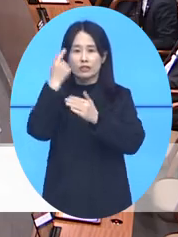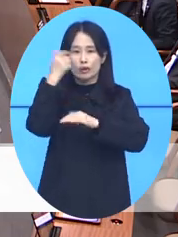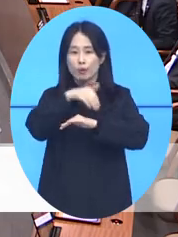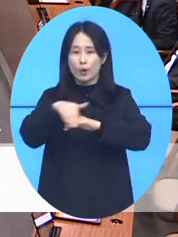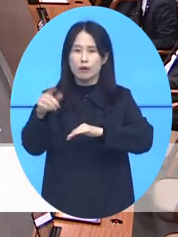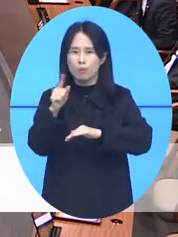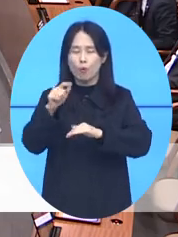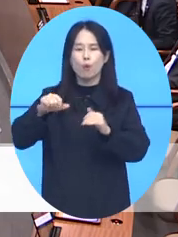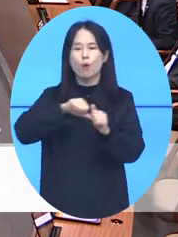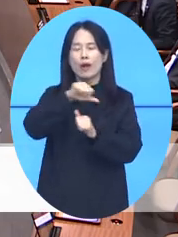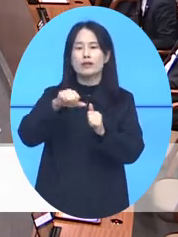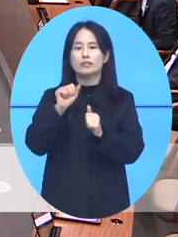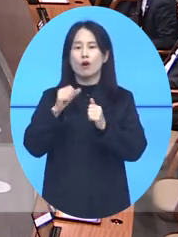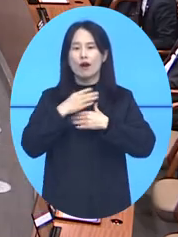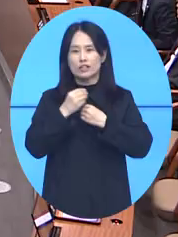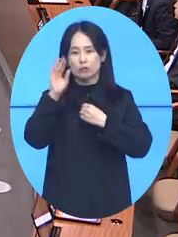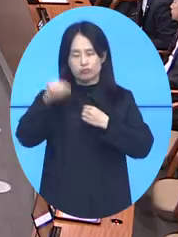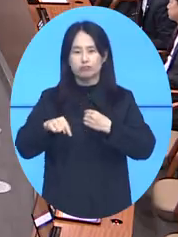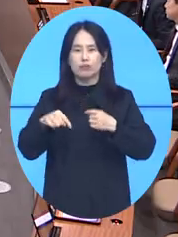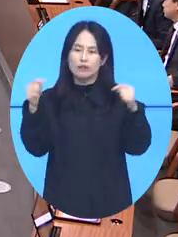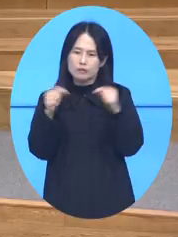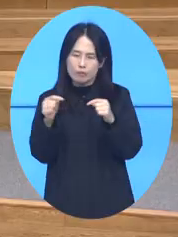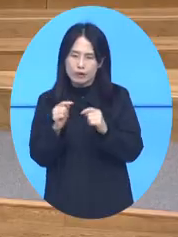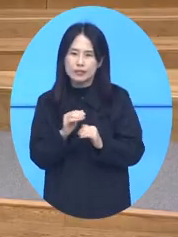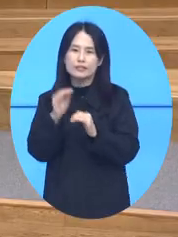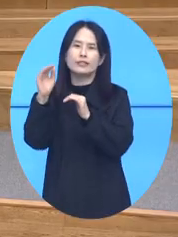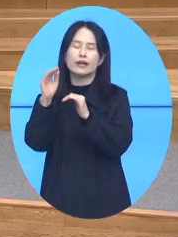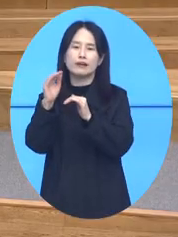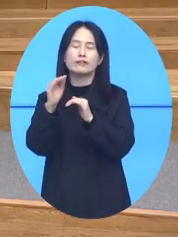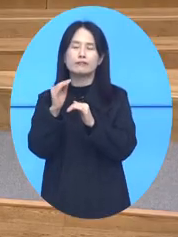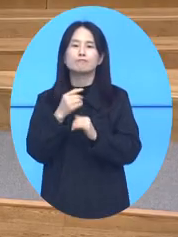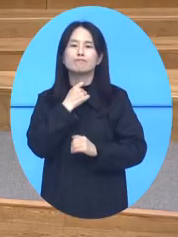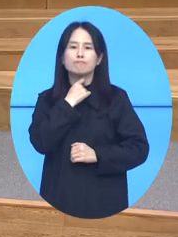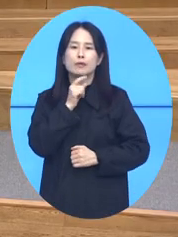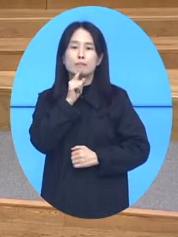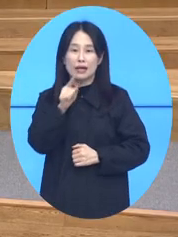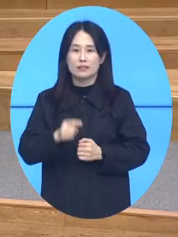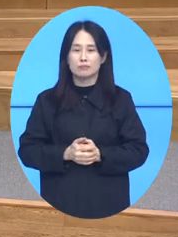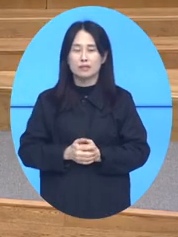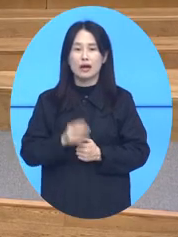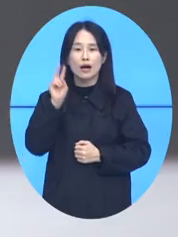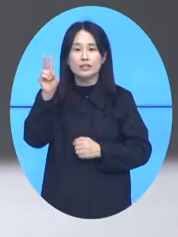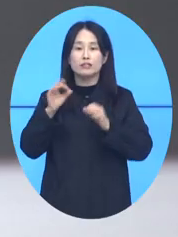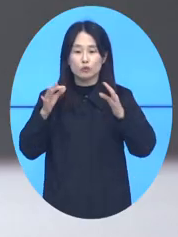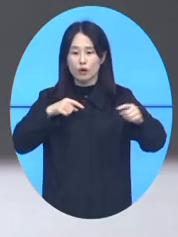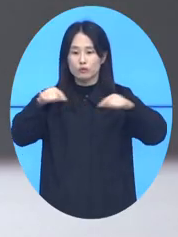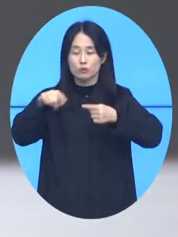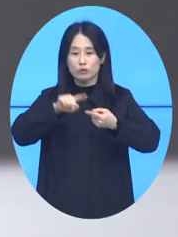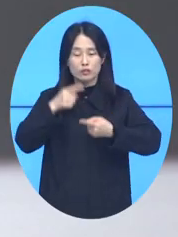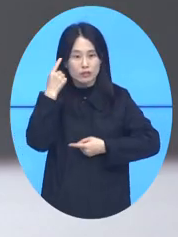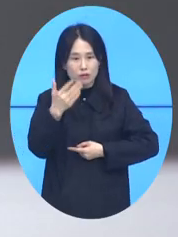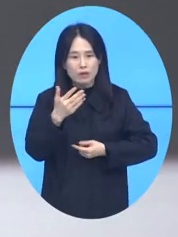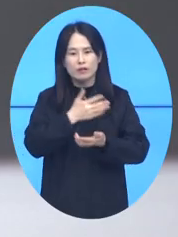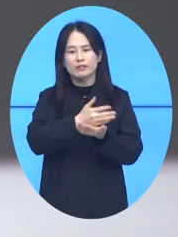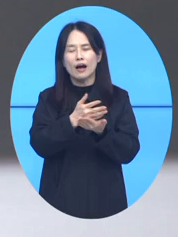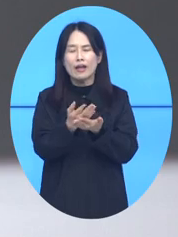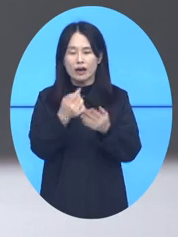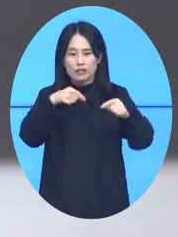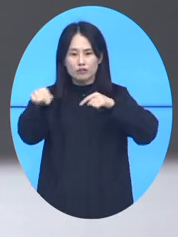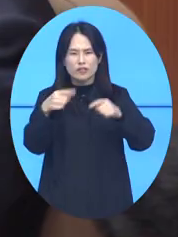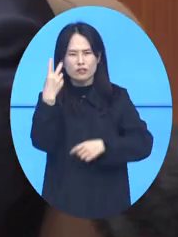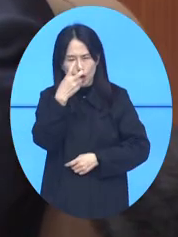주무부처인 행정안전부와 협의해 잘 추진하겠다고 말했습니다. 이틀 동안 진행된 도정 질의에서는 도정에 관한 다양한 정책을